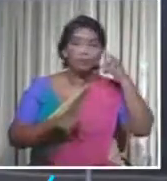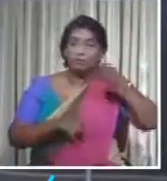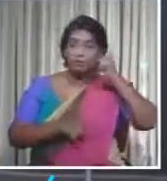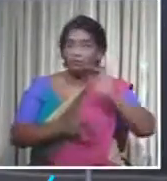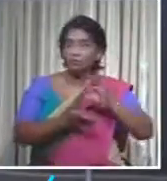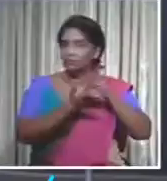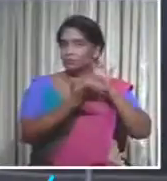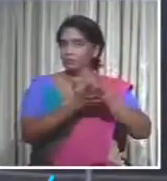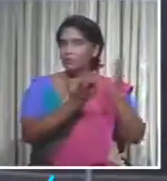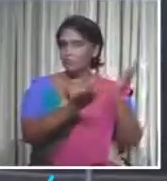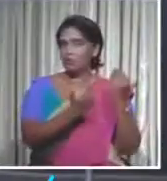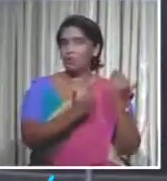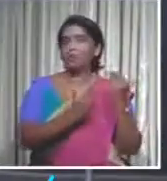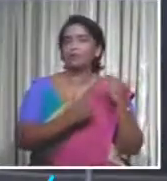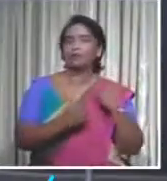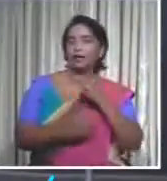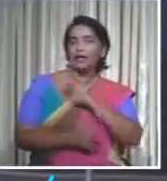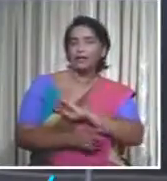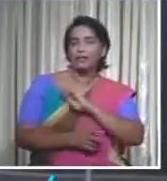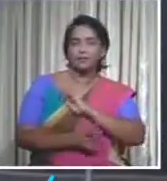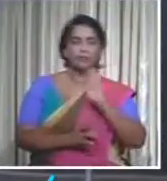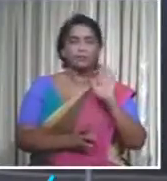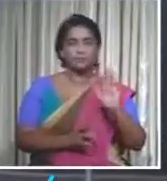එනතෙක් අපි ඉවසලෙමු